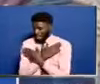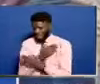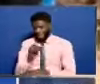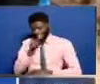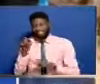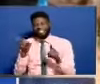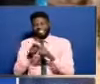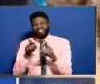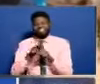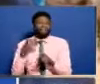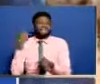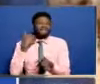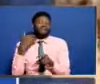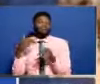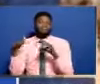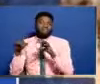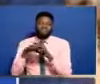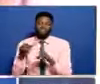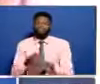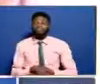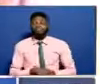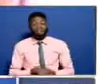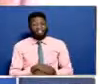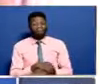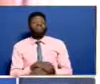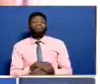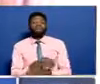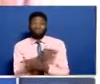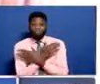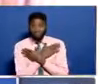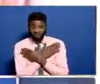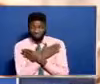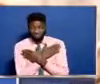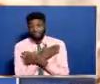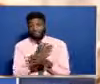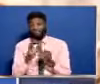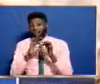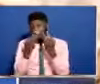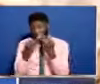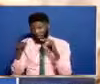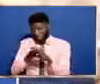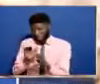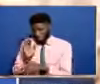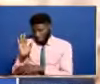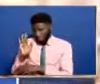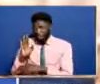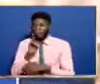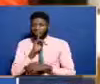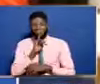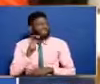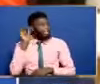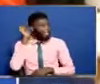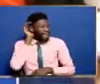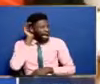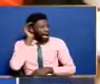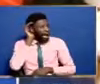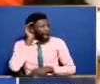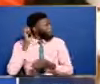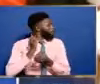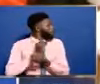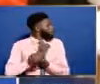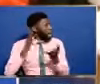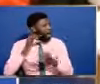wahalifu. Family members to the deceased say they heard a loud bang from the late's room in the wee hours of Saturday and assumed it was